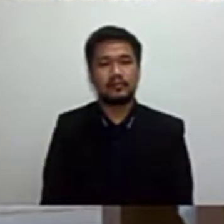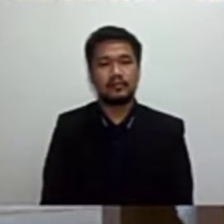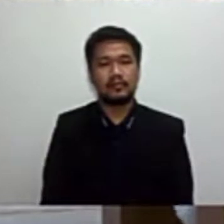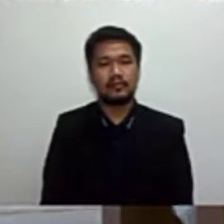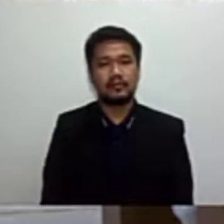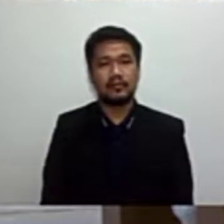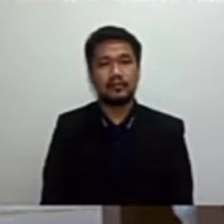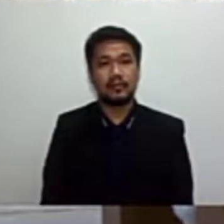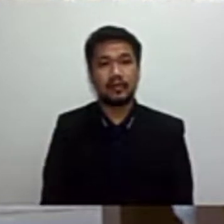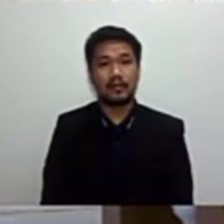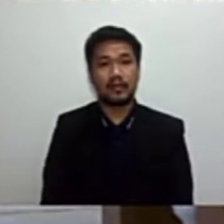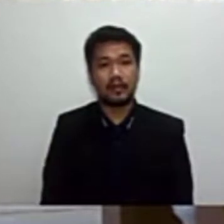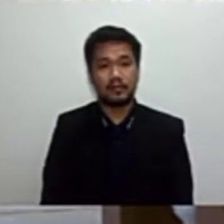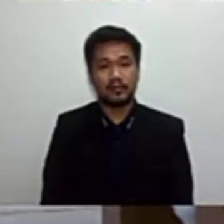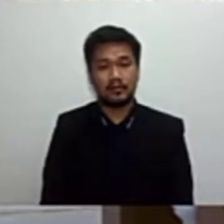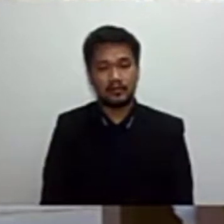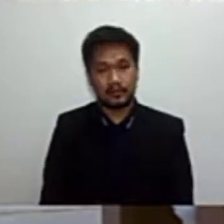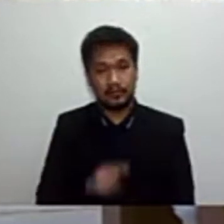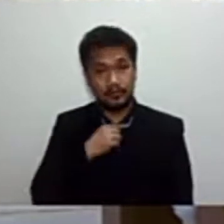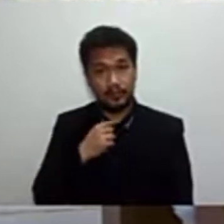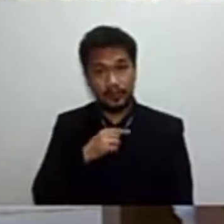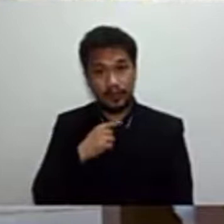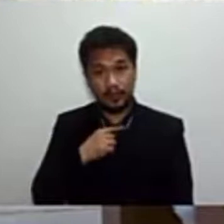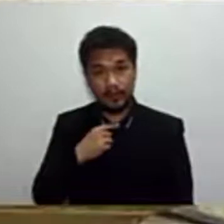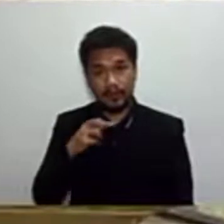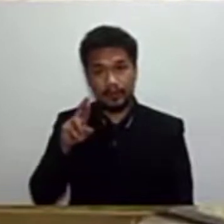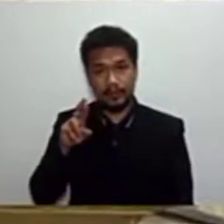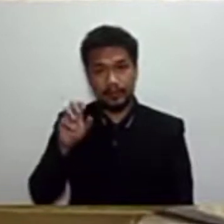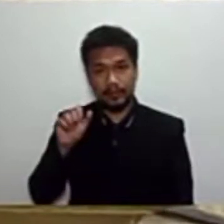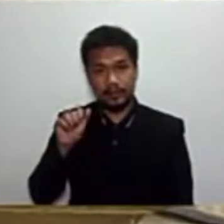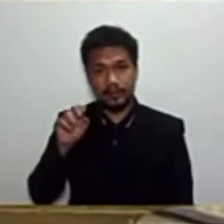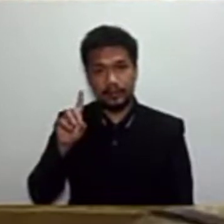Reverend Father Radsen Paragas,